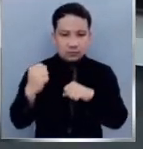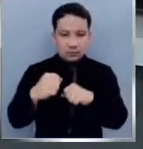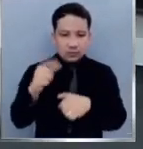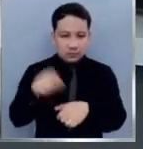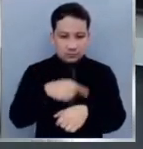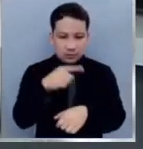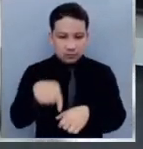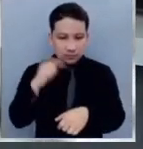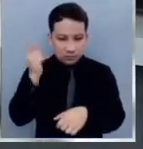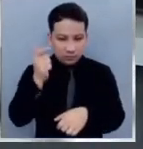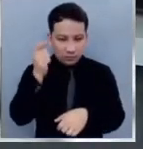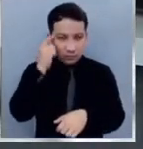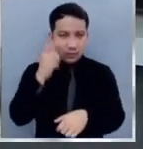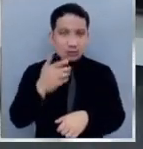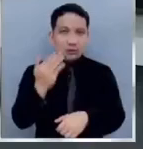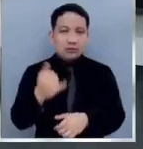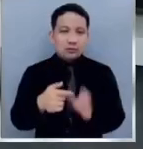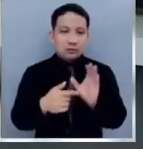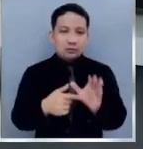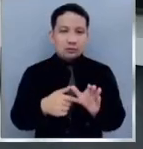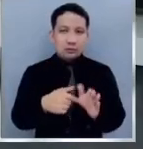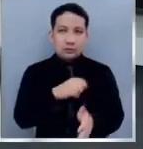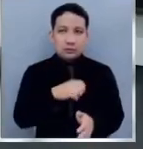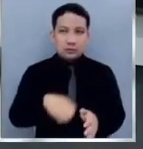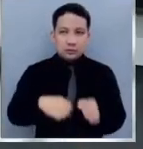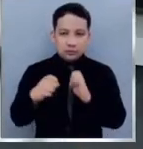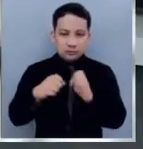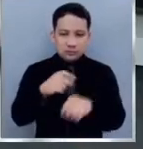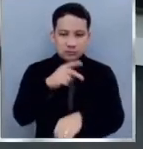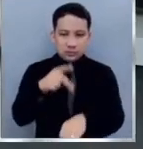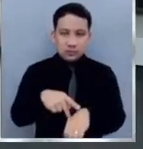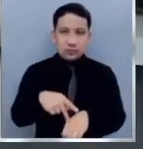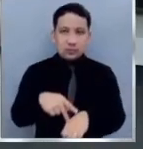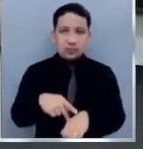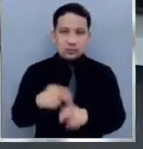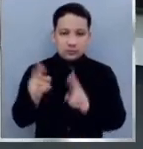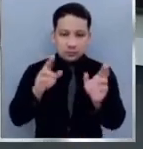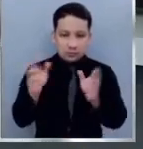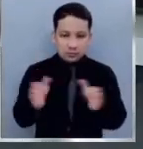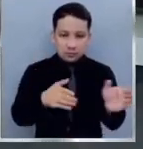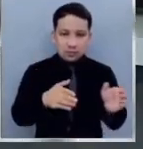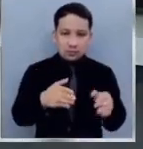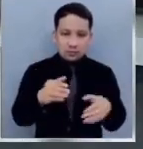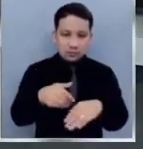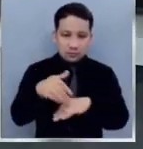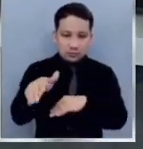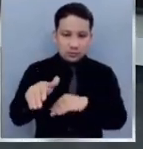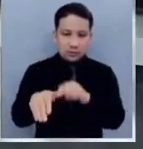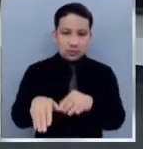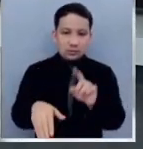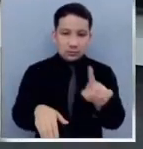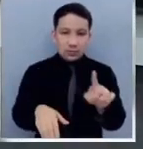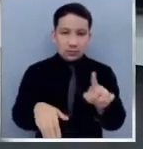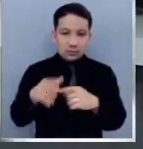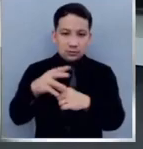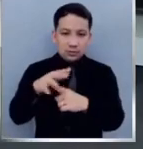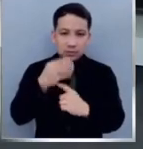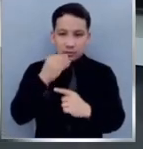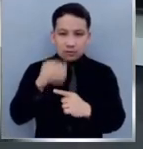gobyerno. Ang sabi ng embahada ng Russia sa Pilipinas, handa na nga raw silang ipadala ang isa sa in-order na